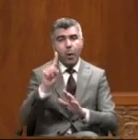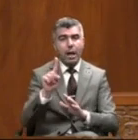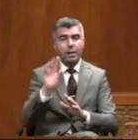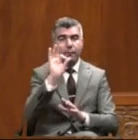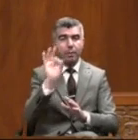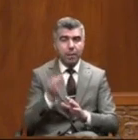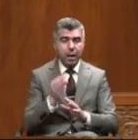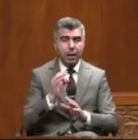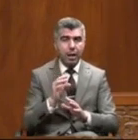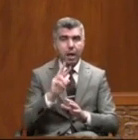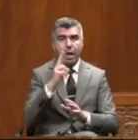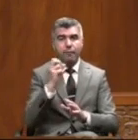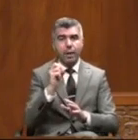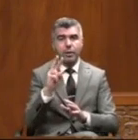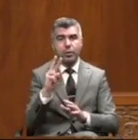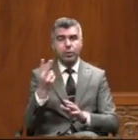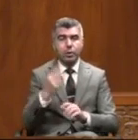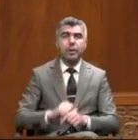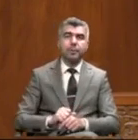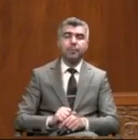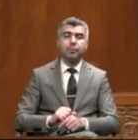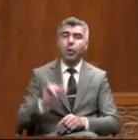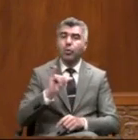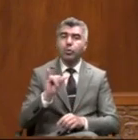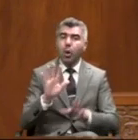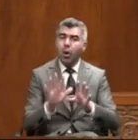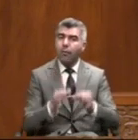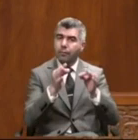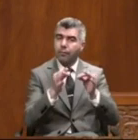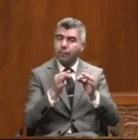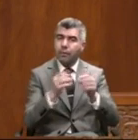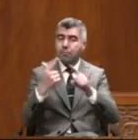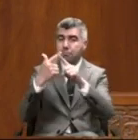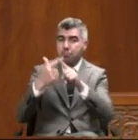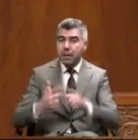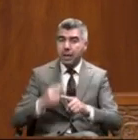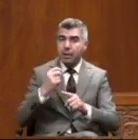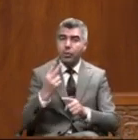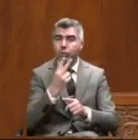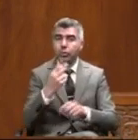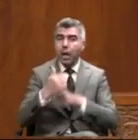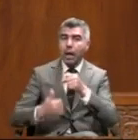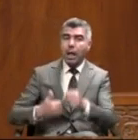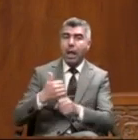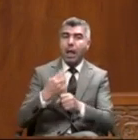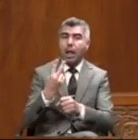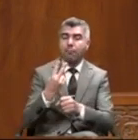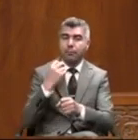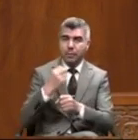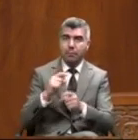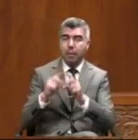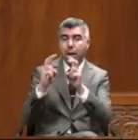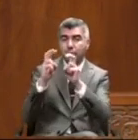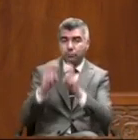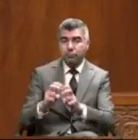خلال سنه 22 معناه ان عجز الميزانيه وفي سنتين متواليتين تقلص